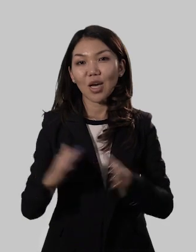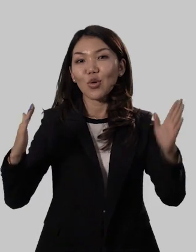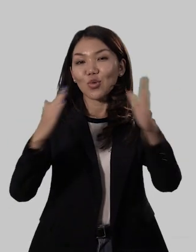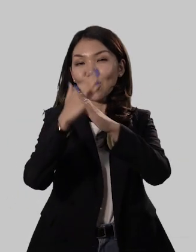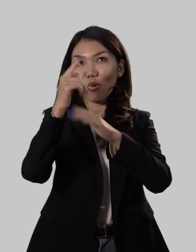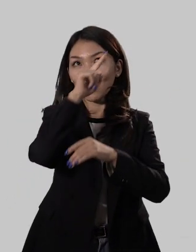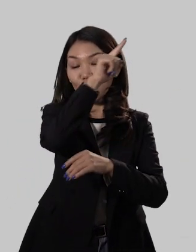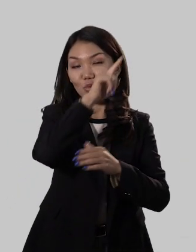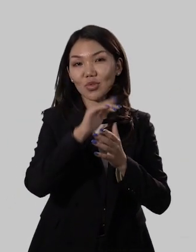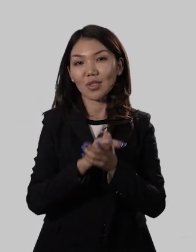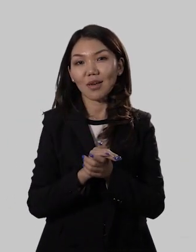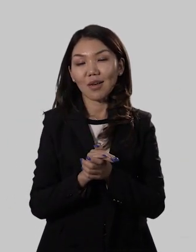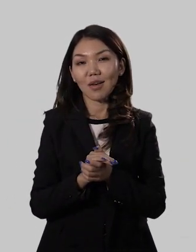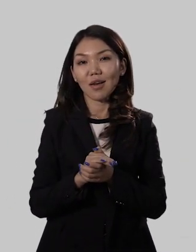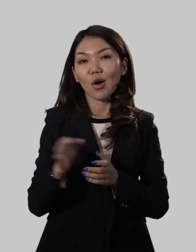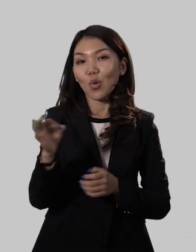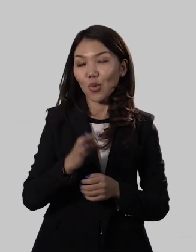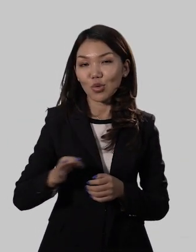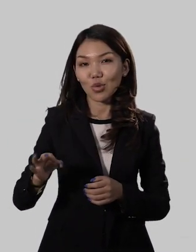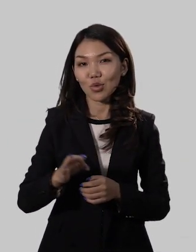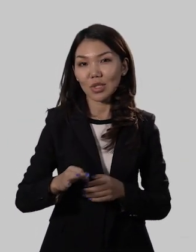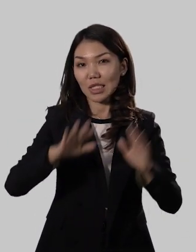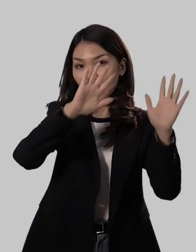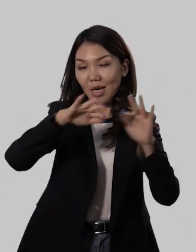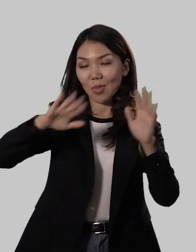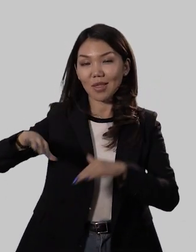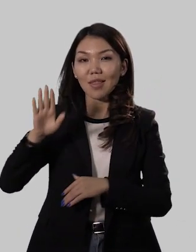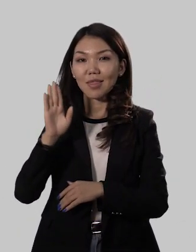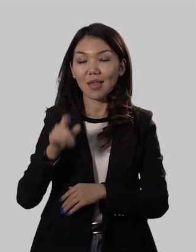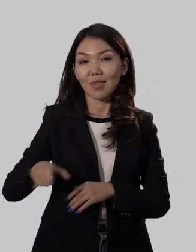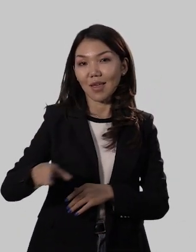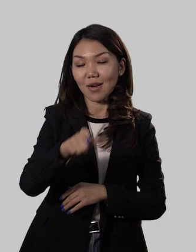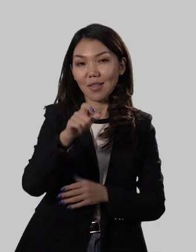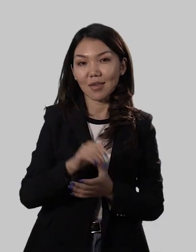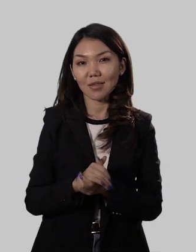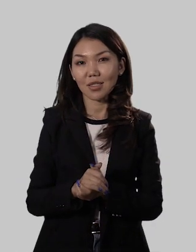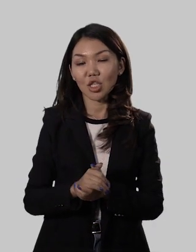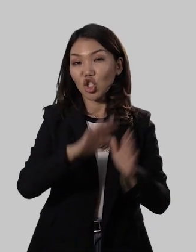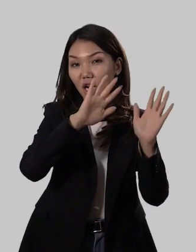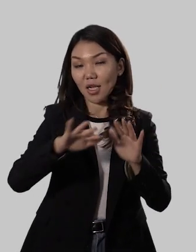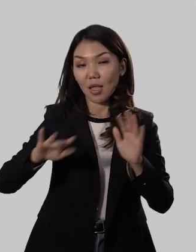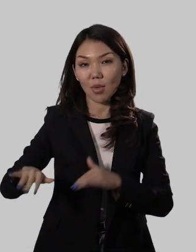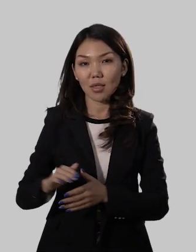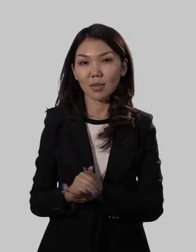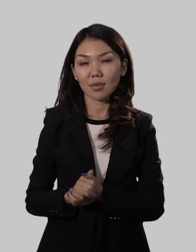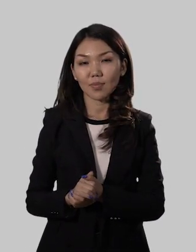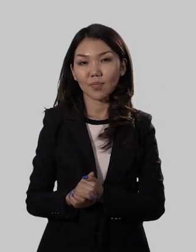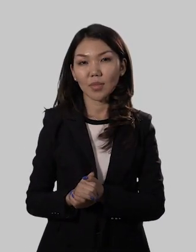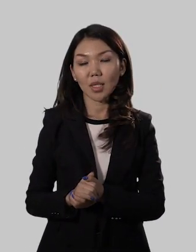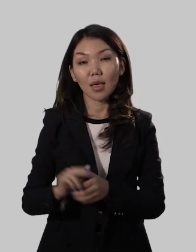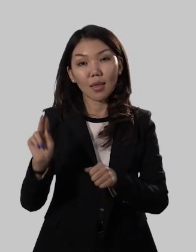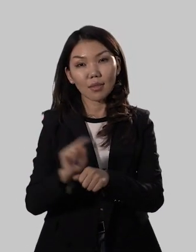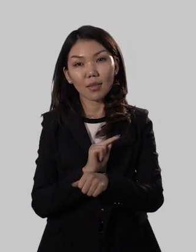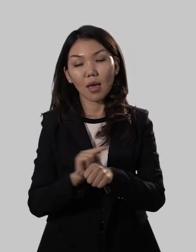Тоо чокусундагы көлдөрдүн, шаркырап аккан дарыялардын, шаркыратмалардын,